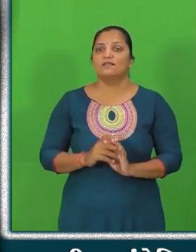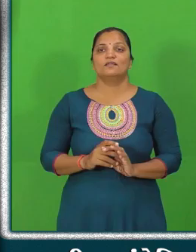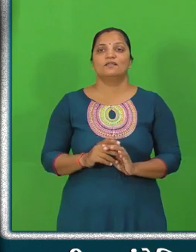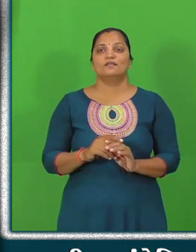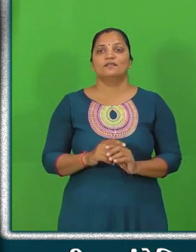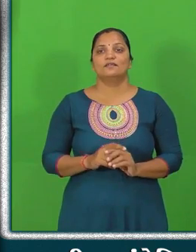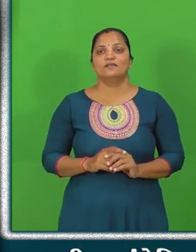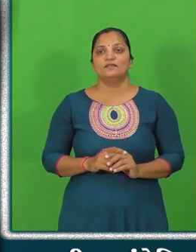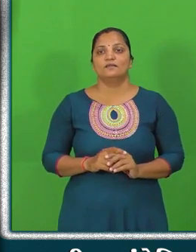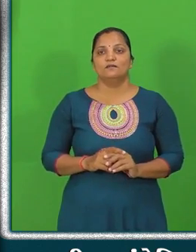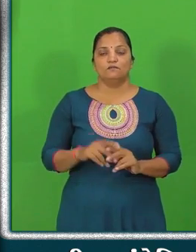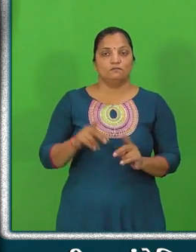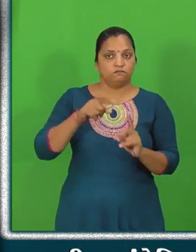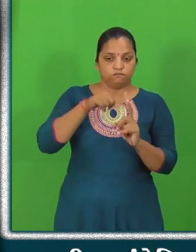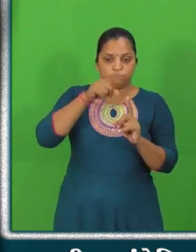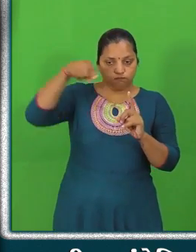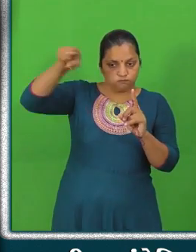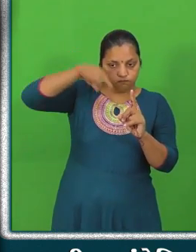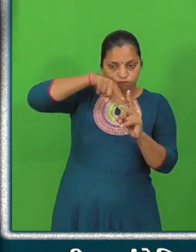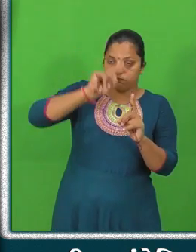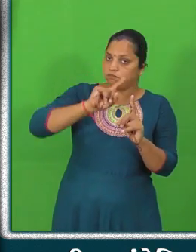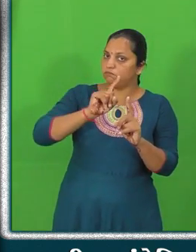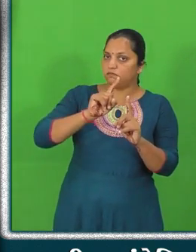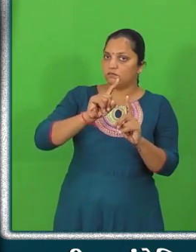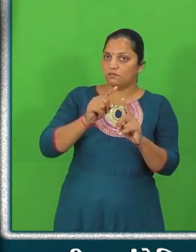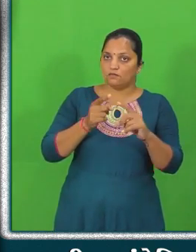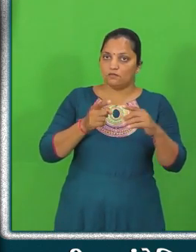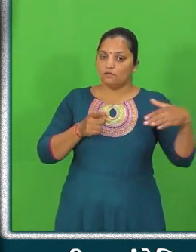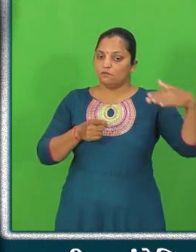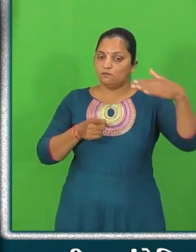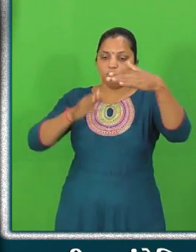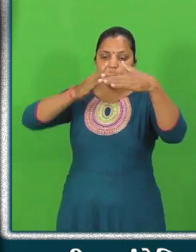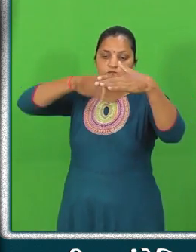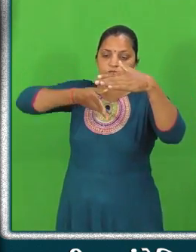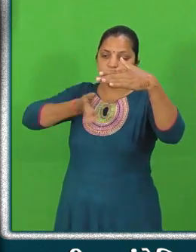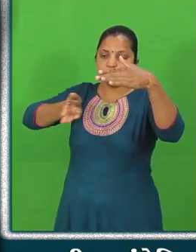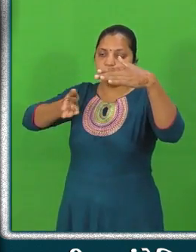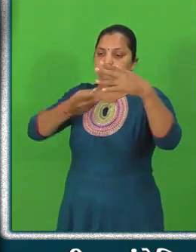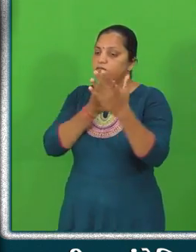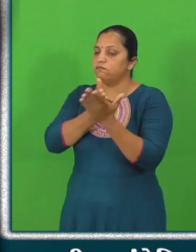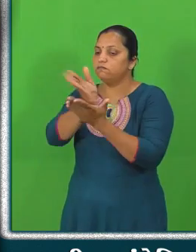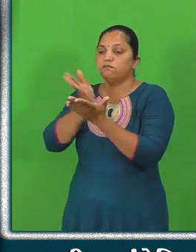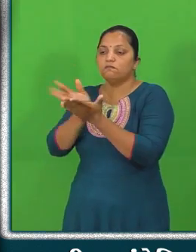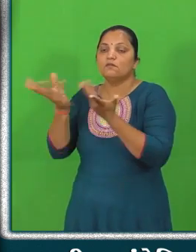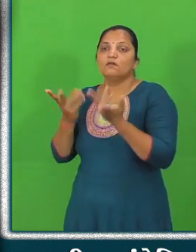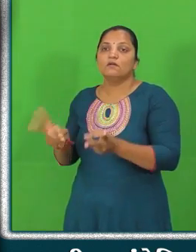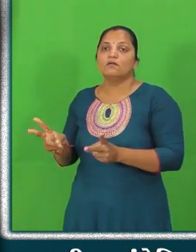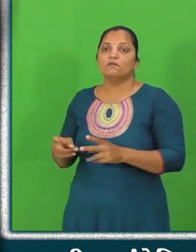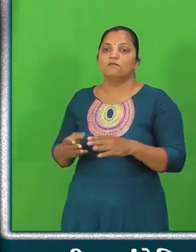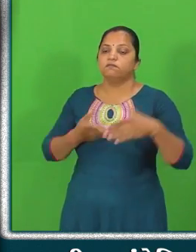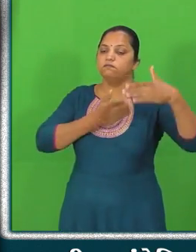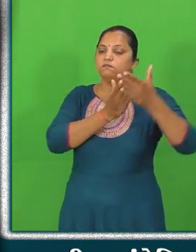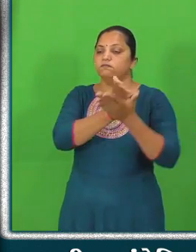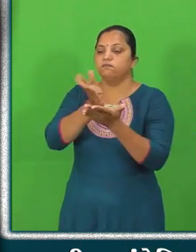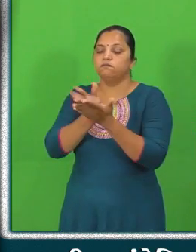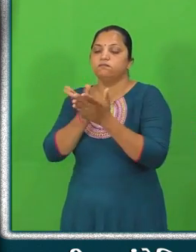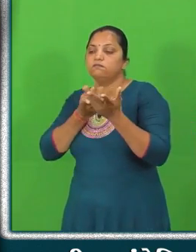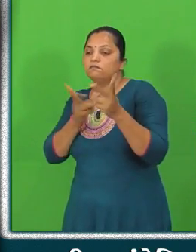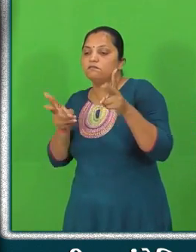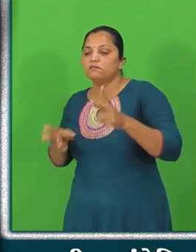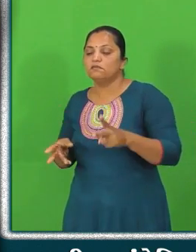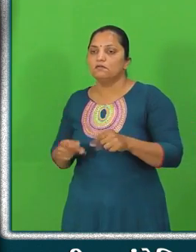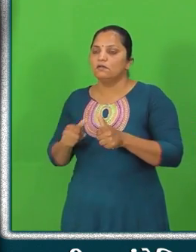નથી, તમે જોઈ શકો છો ક્યાંય છેદે છે, બે આમ બહારની તરફ આમ જતા દેખાય છે બિલકુલ. આમ તમે જોશો એક કિરણની દિશા આમ છે, બહાર જતા